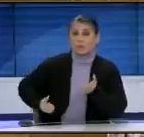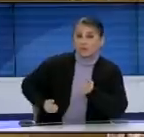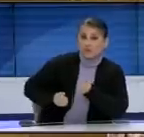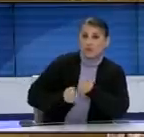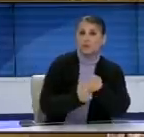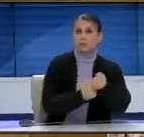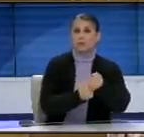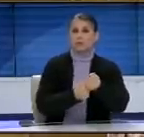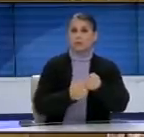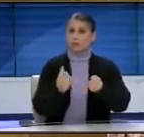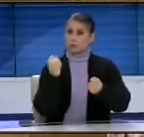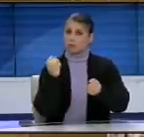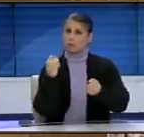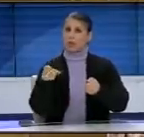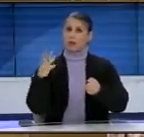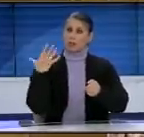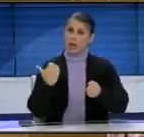με όποιον τρόπο μπορούμε,